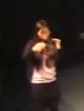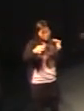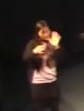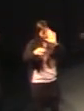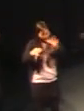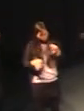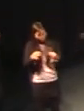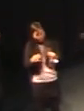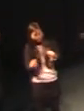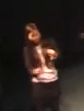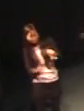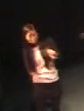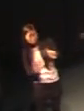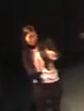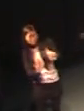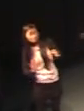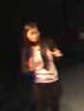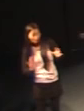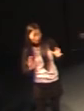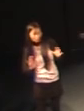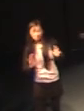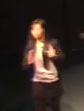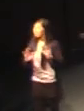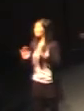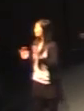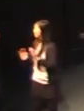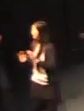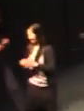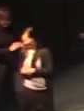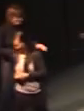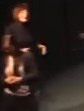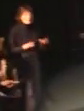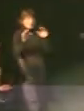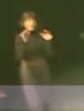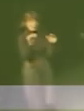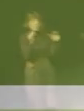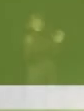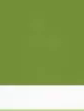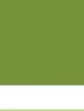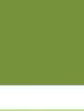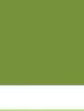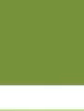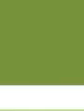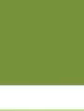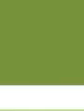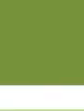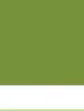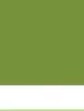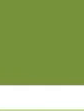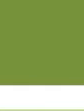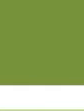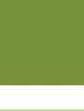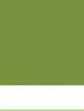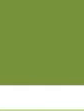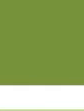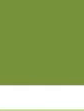néanmoins c'est une vraiment quelque chose qui secret c'est les négociations sont longues et on a encore